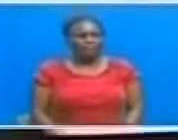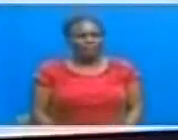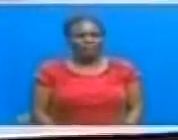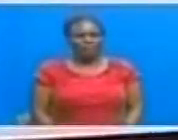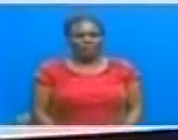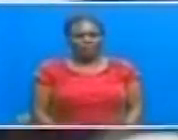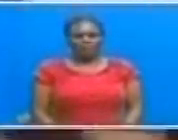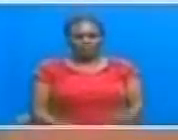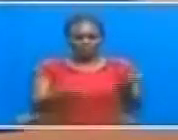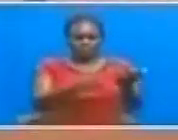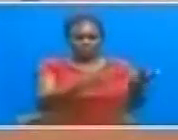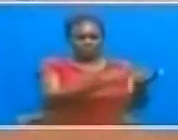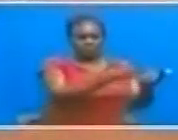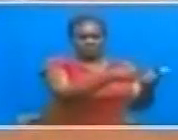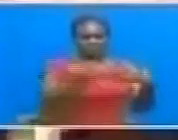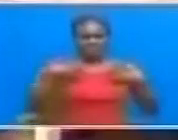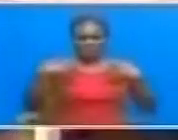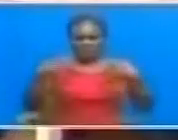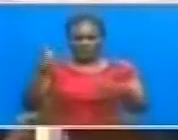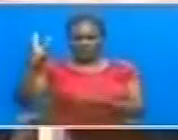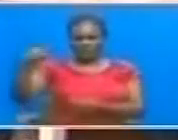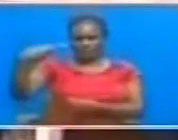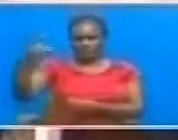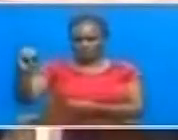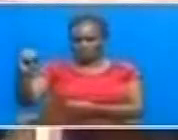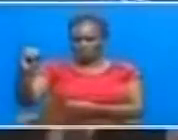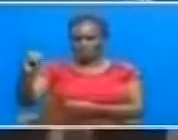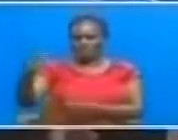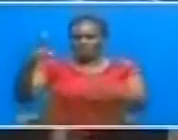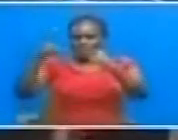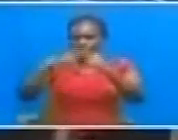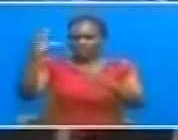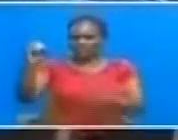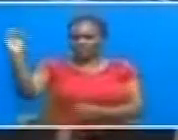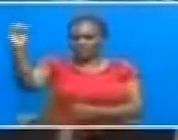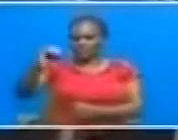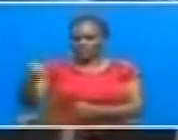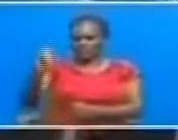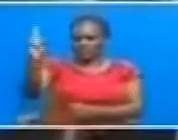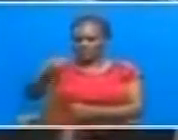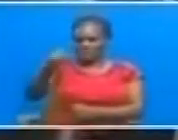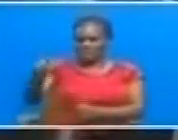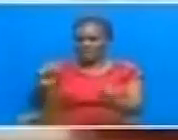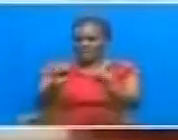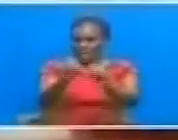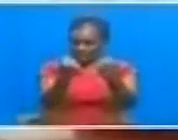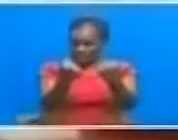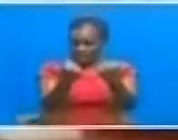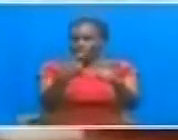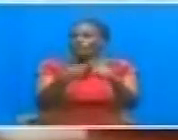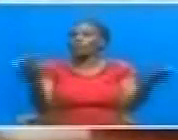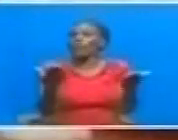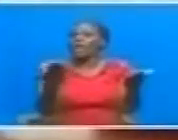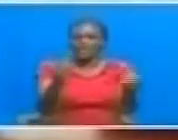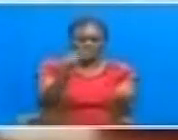Kulingana na takwimu za shirika la afya duniani WHO, asilimia 70 ya makosa yanayofanyika wakati wa matibabu huletwa na makosa katika